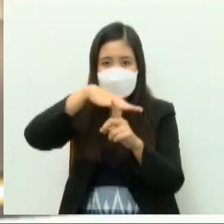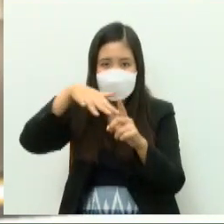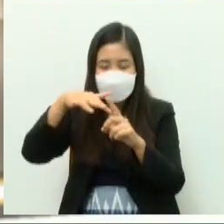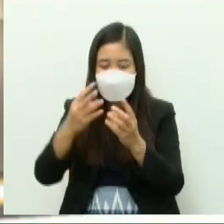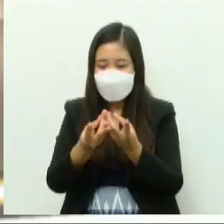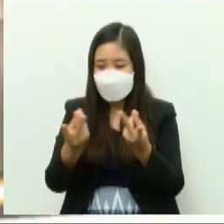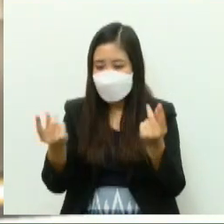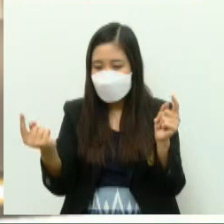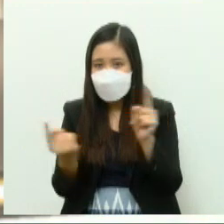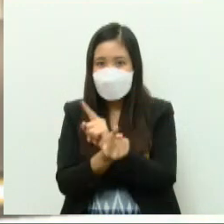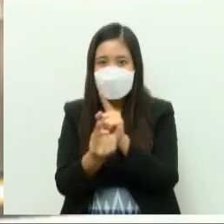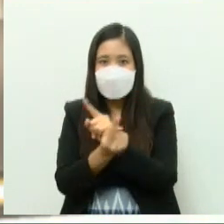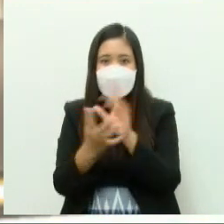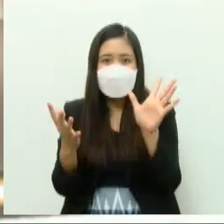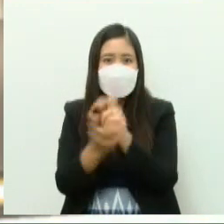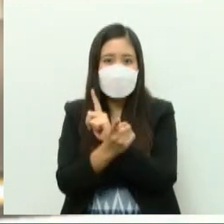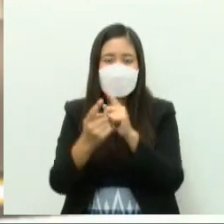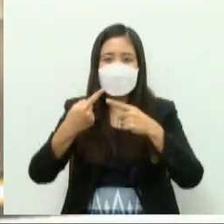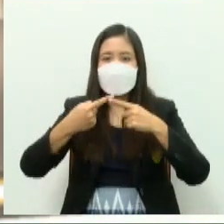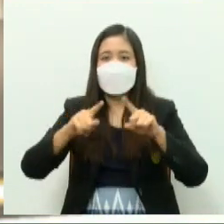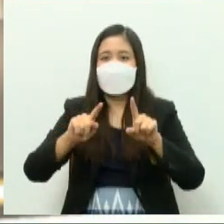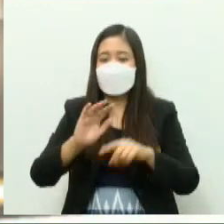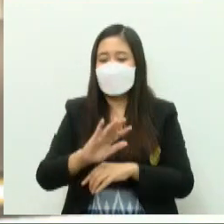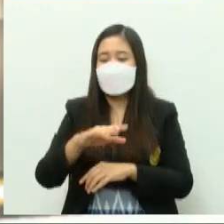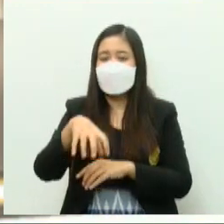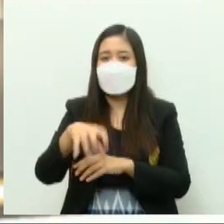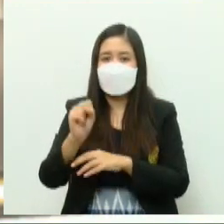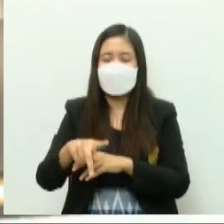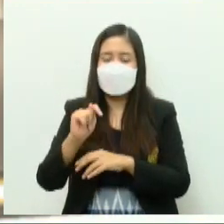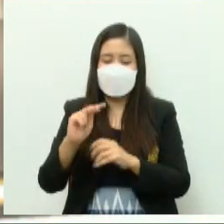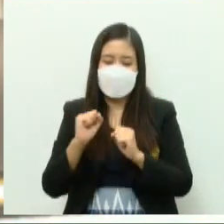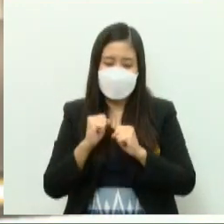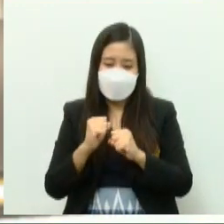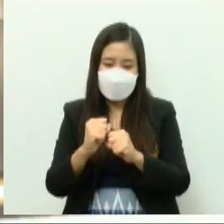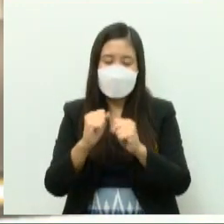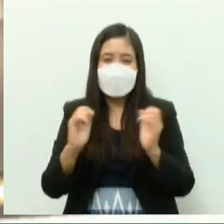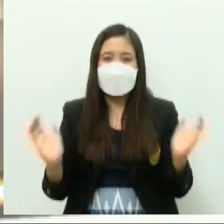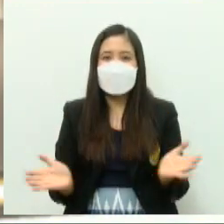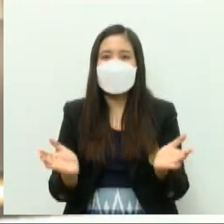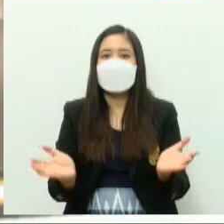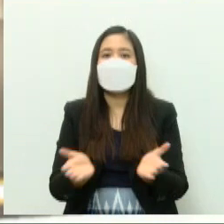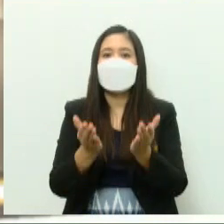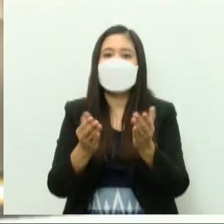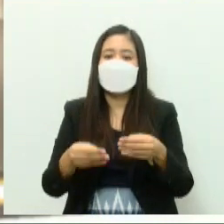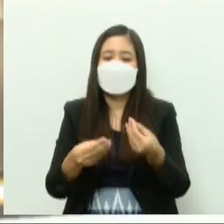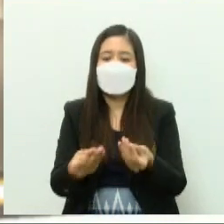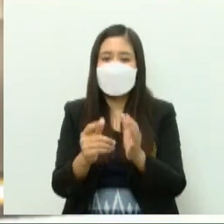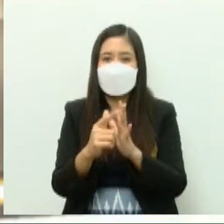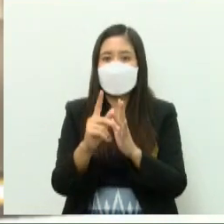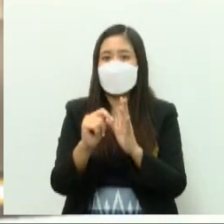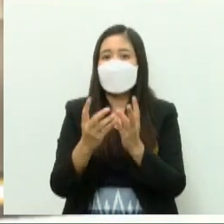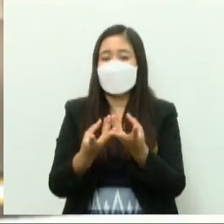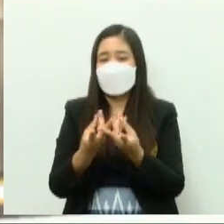ะไรต่างๆในสิ่งต่างๆเหล่านี้ครับทางสพฐเองเราพยายามที่จะส่งเสริมสนับสนุนให้ทางเขตพื้นที่การศึกษ